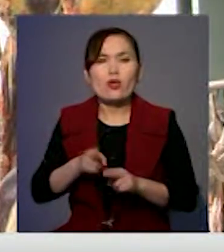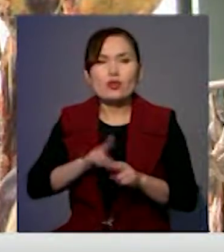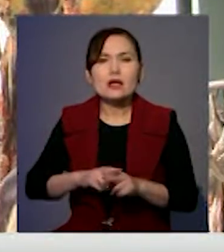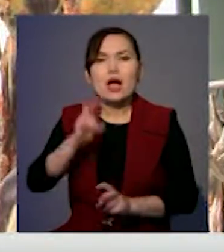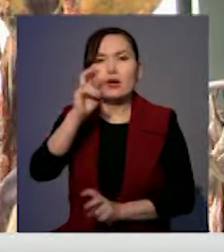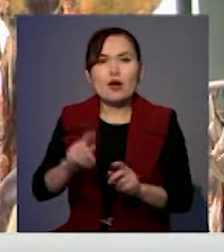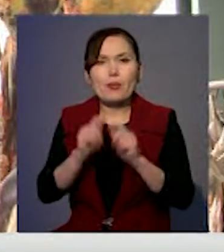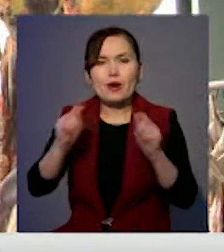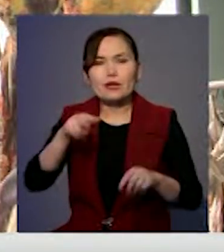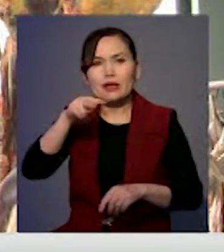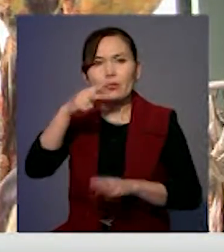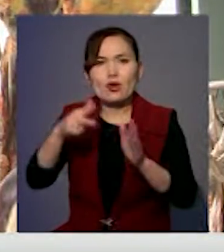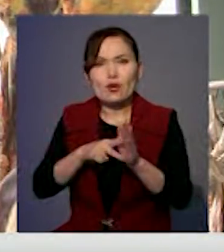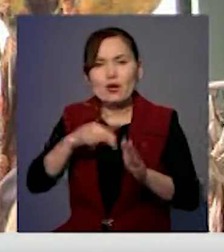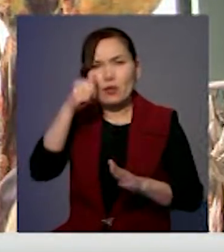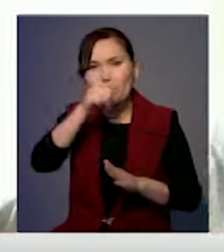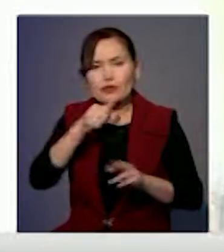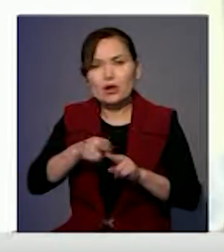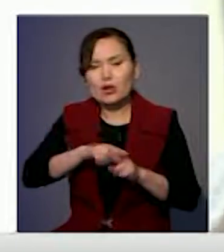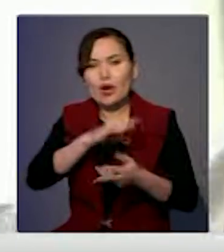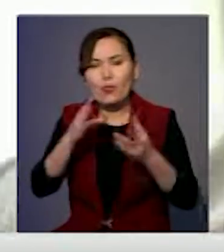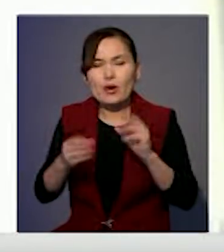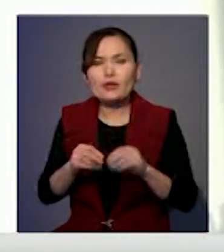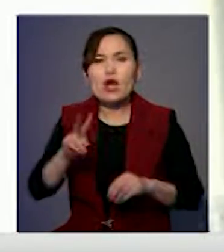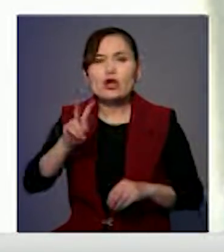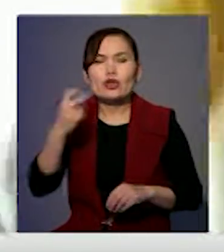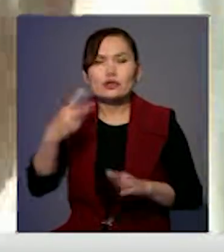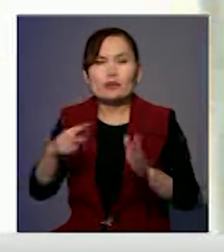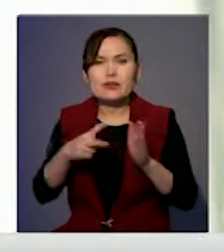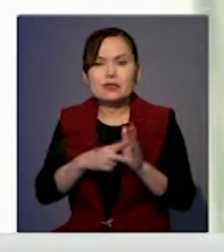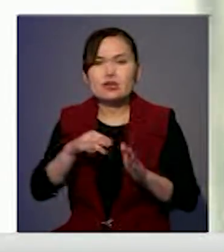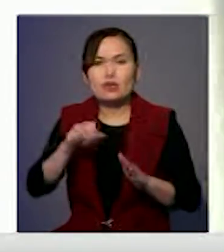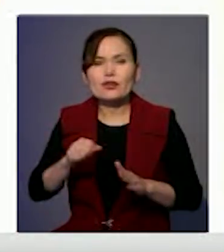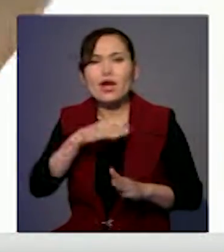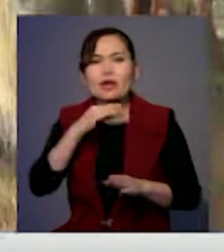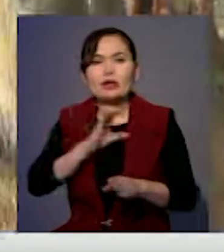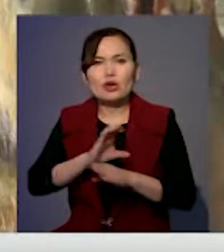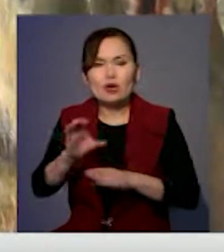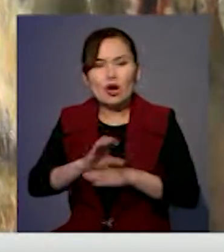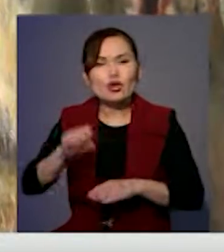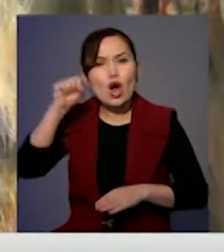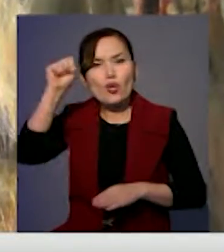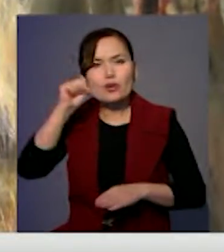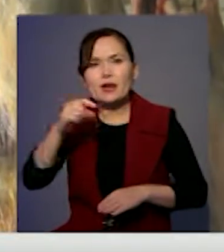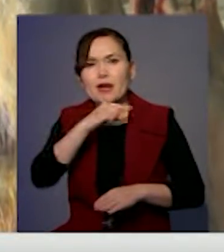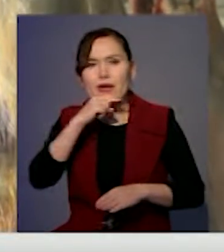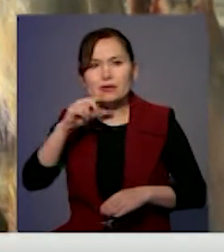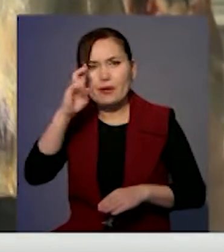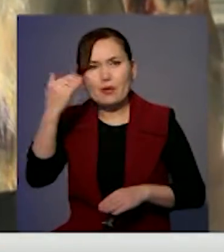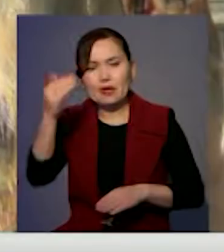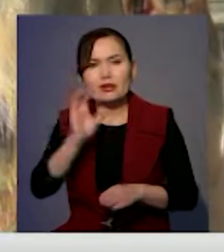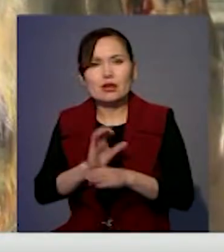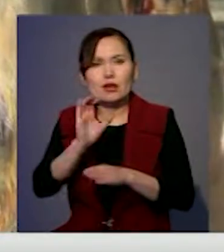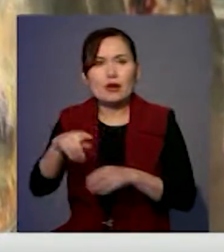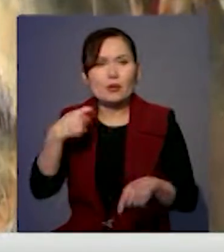аймақта 228 тонна ет экспортталған. Оның 132 тоннасы Өзбекстанға, қалғаны Ресейге жіберілді. Ал